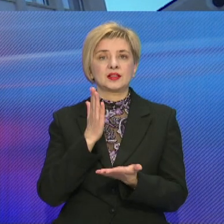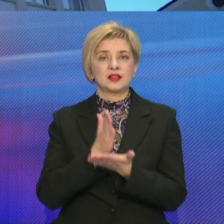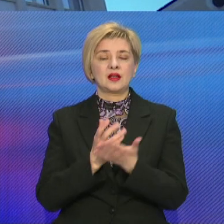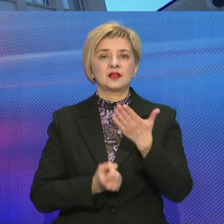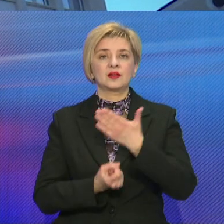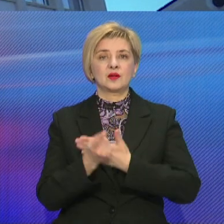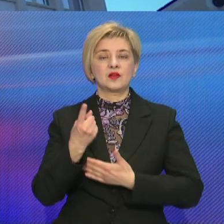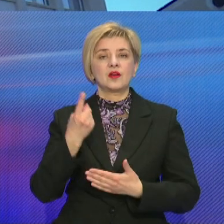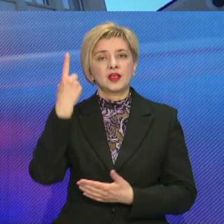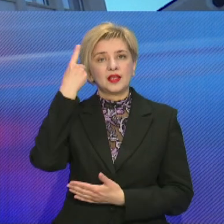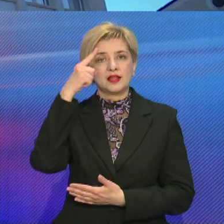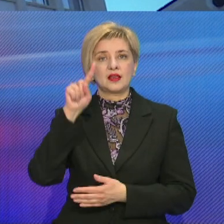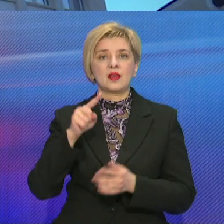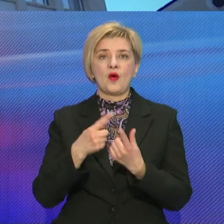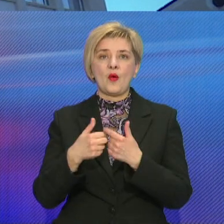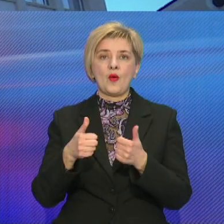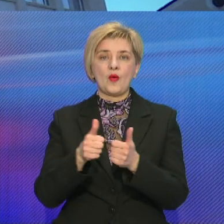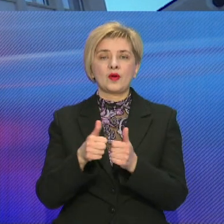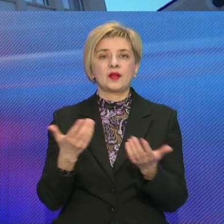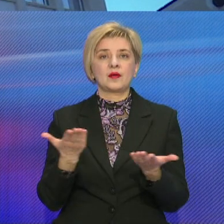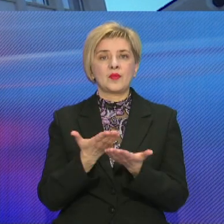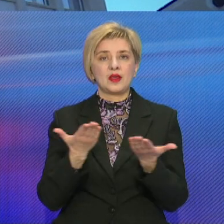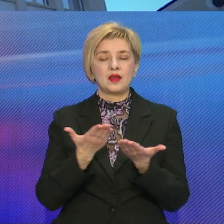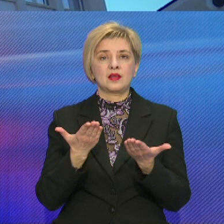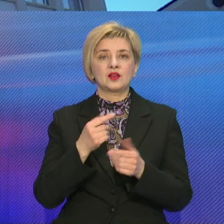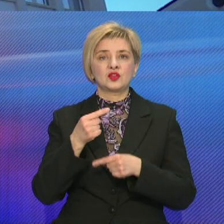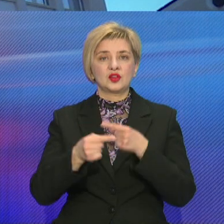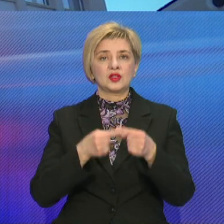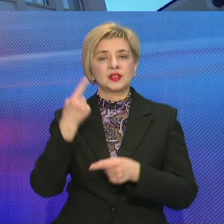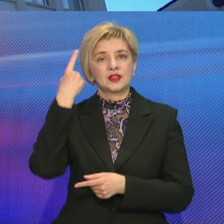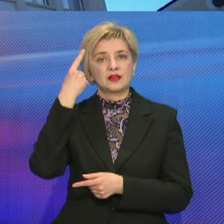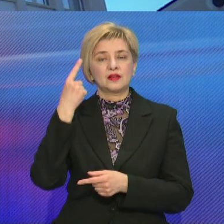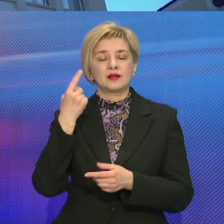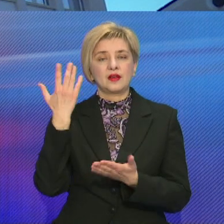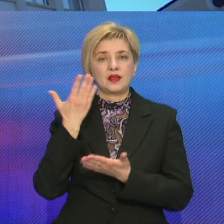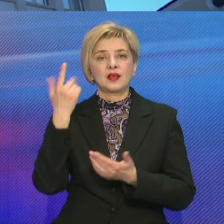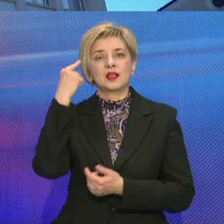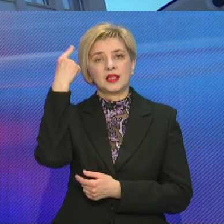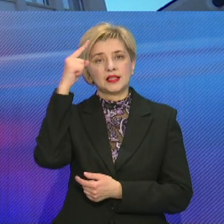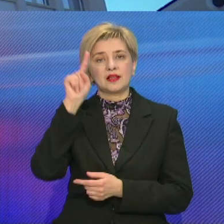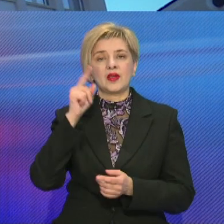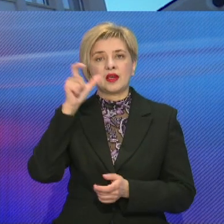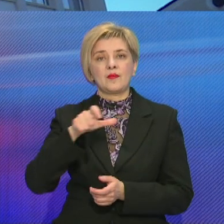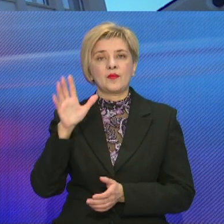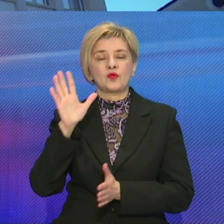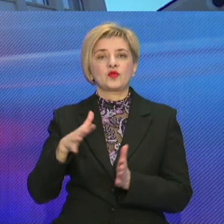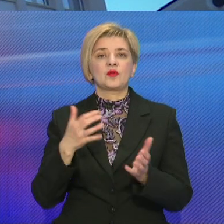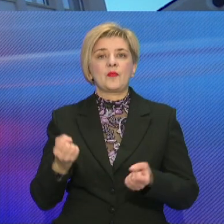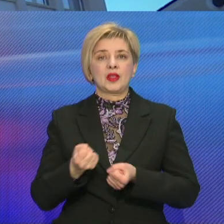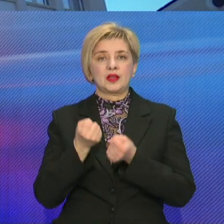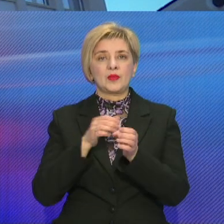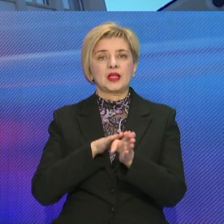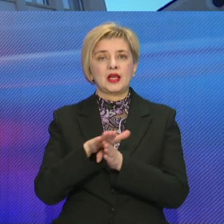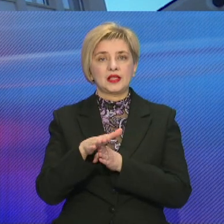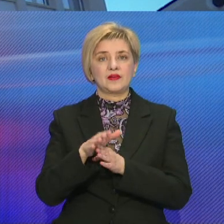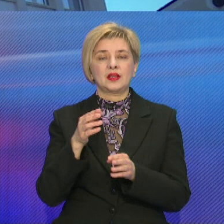крыницей конструктивных идей, органам, через які инициативы громадян будут подтриманы и реализованы для консолидации громадства и